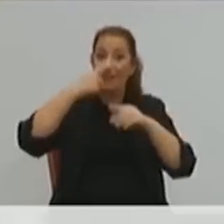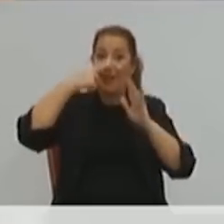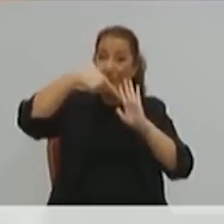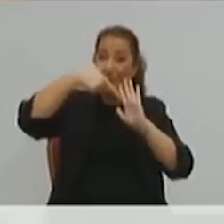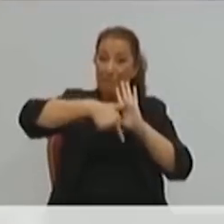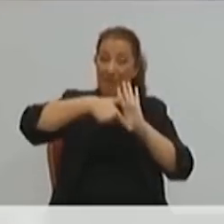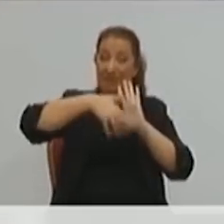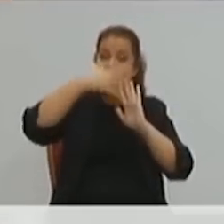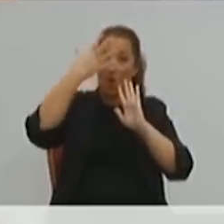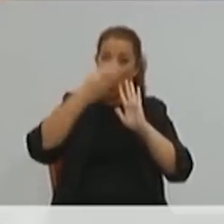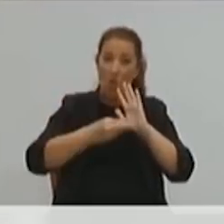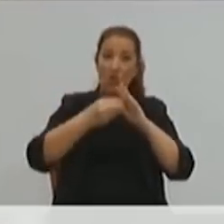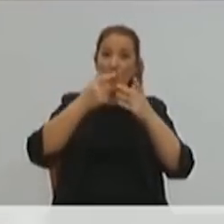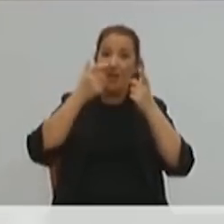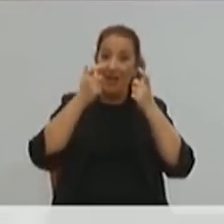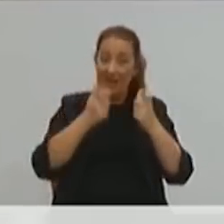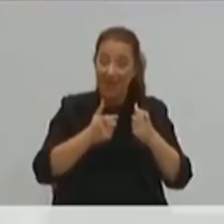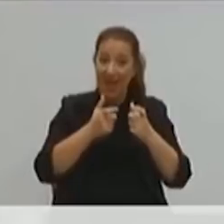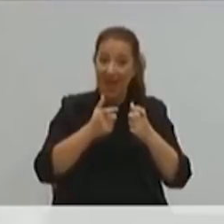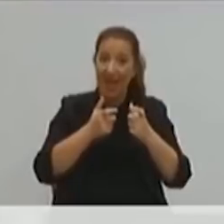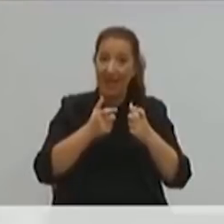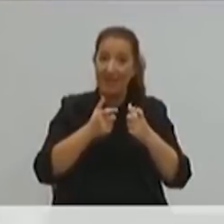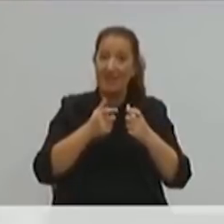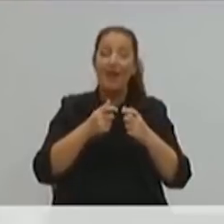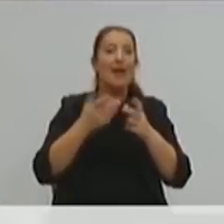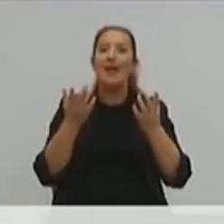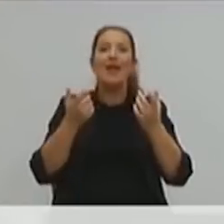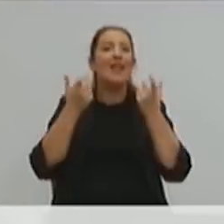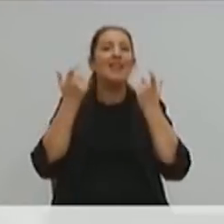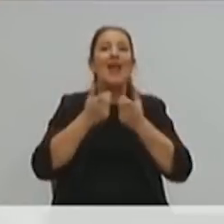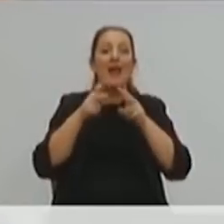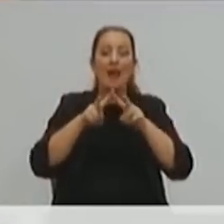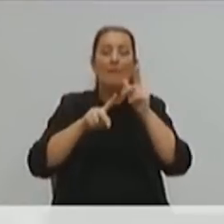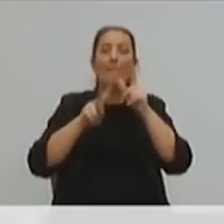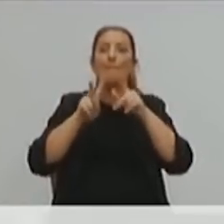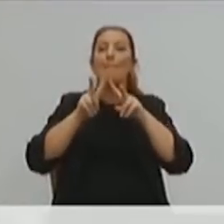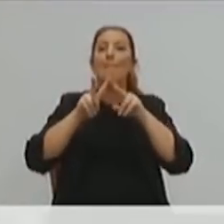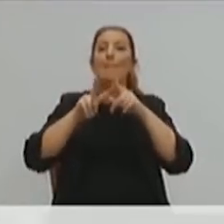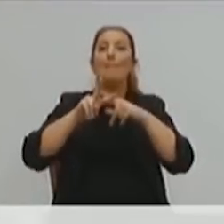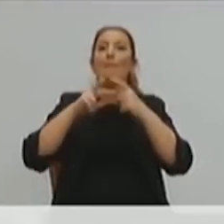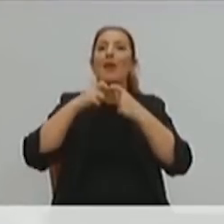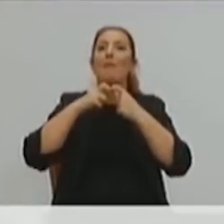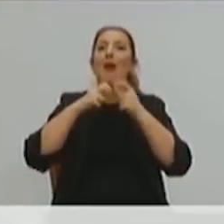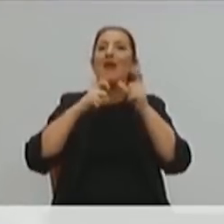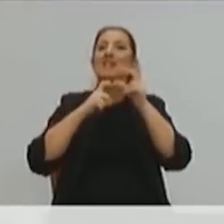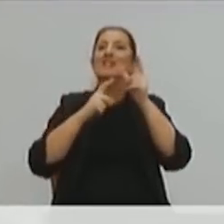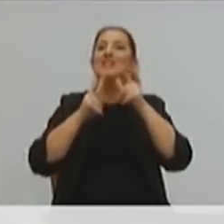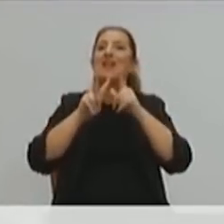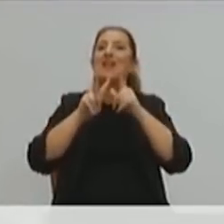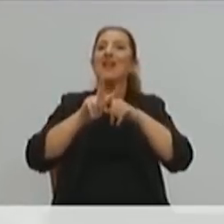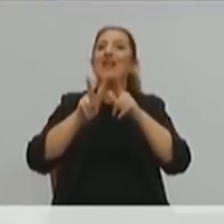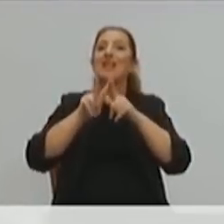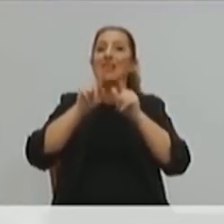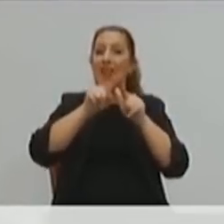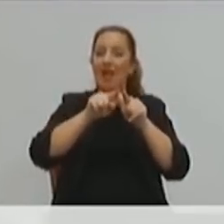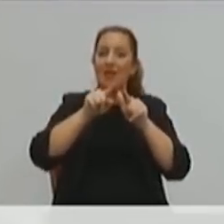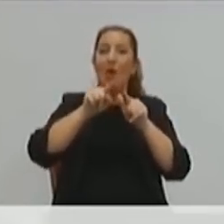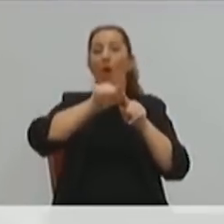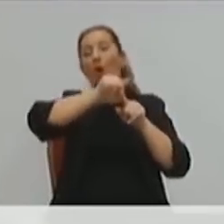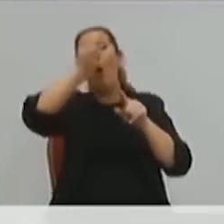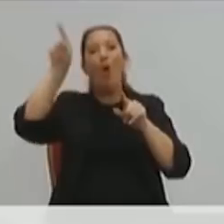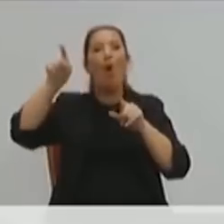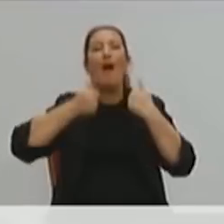olacak, akaryakıt olacak benzin istasyonu yeri Mimar Sinan'da. Tahsis edilen yer Merkez Mahallesi'nde ve orayı